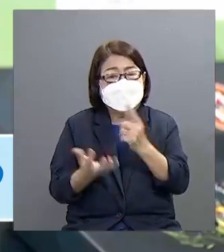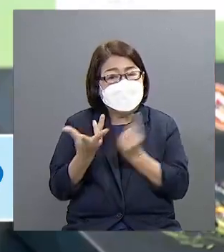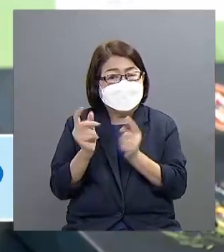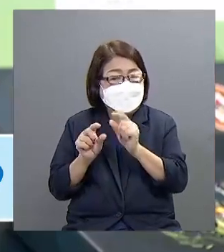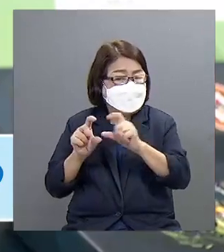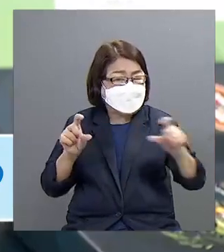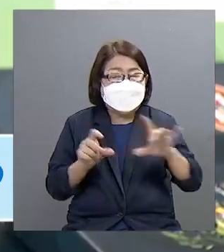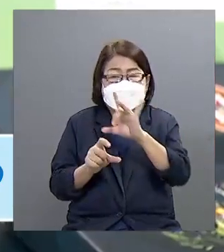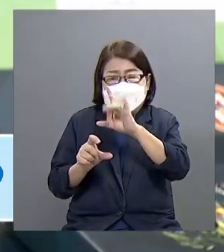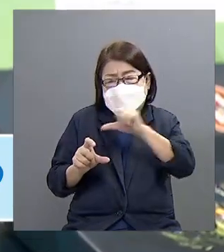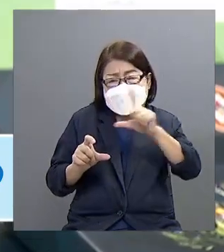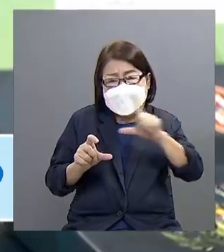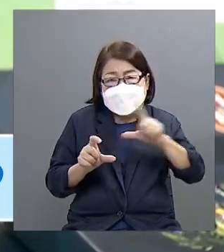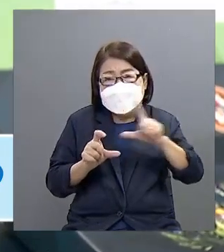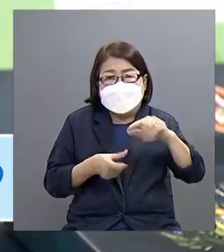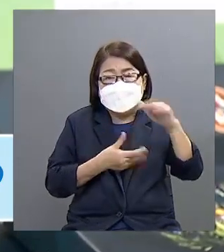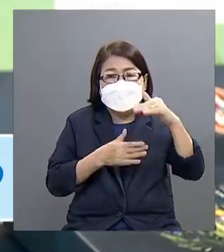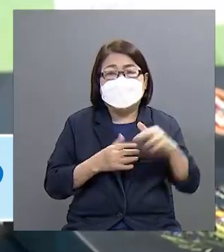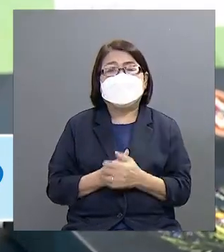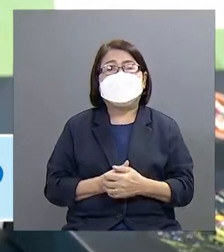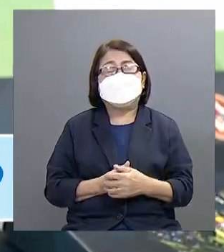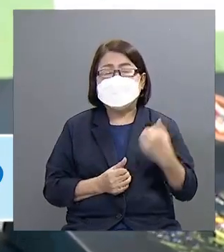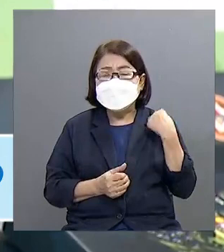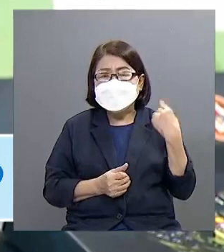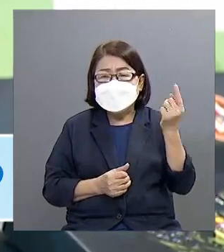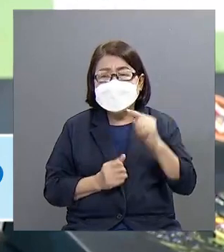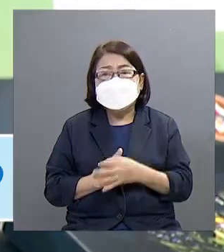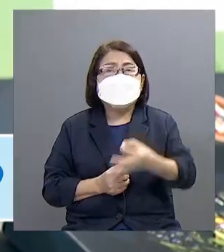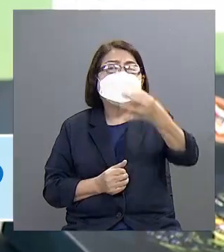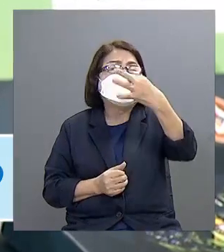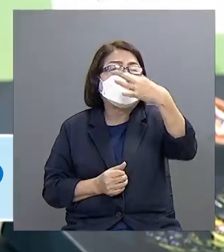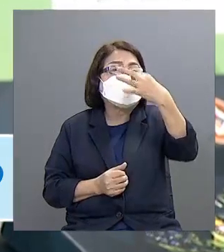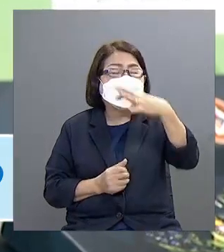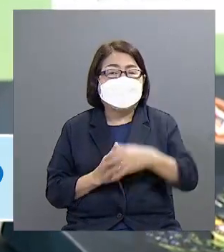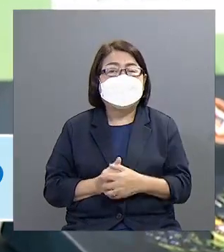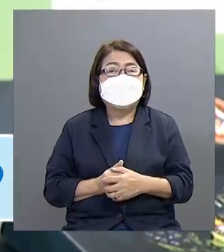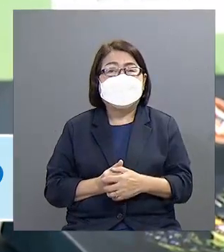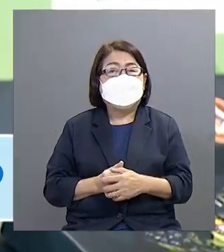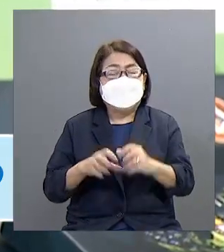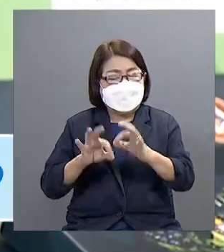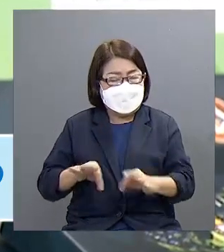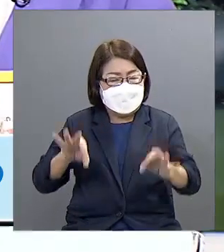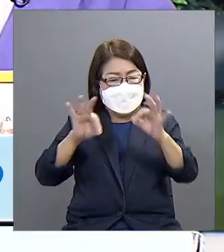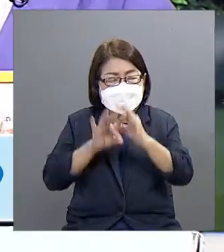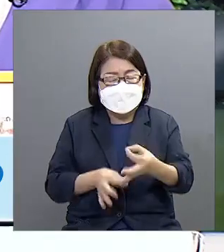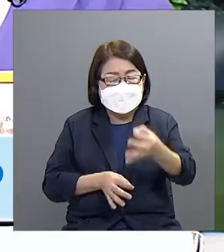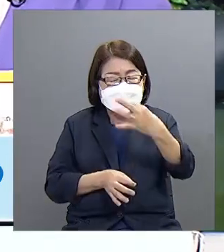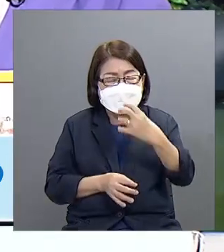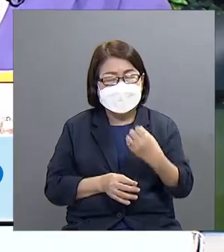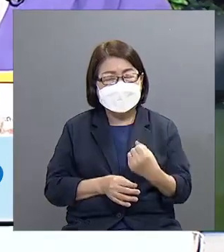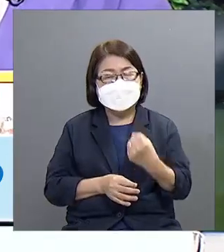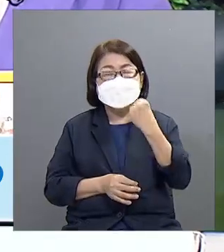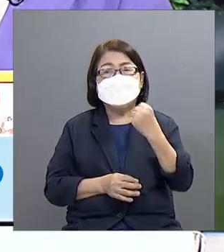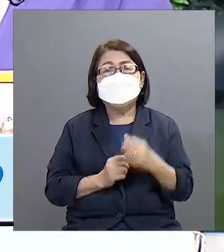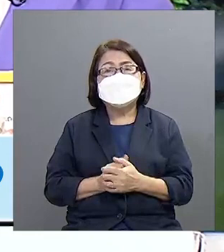นะครับแล้วก็ยังมีสูตรที่ความเข้มข้นของตัว THC สารออกฤทธิ์เนี่ยสูงขึ้นมาก็อาจจะมีสูตรเมตตาสูตร